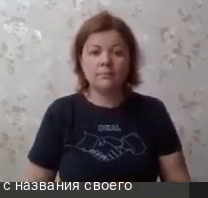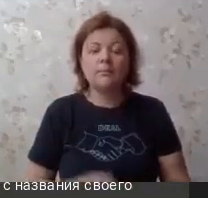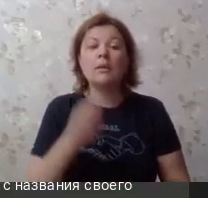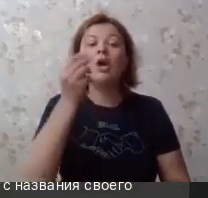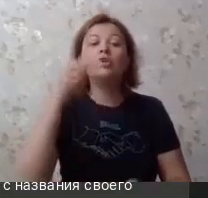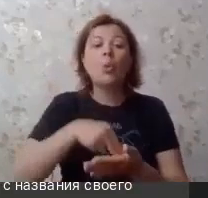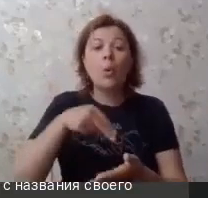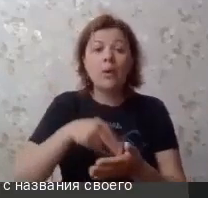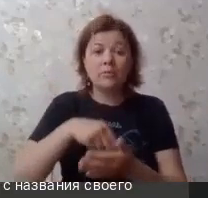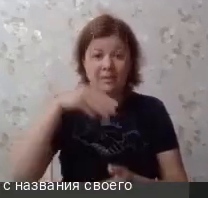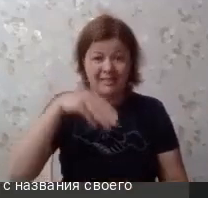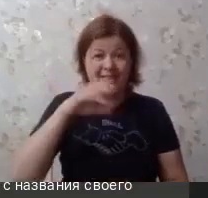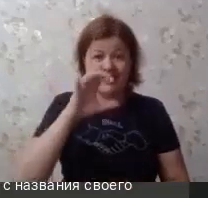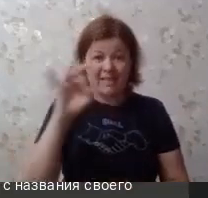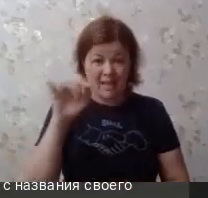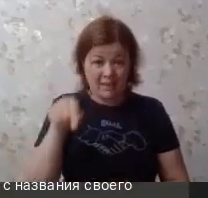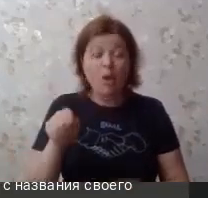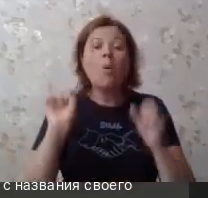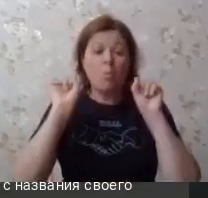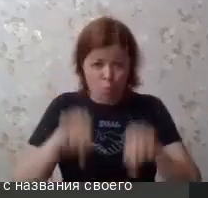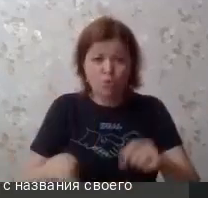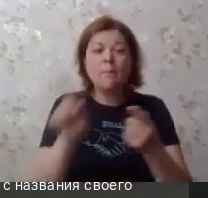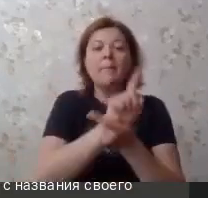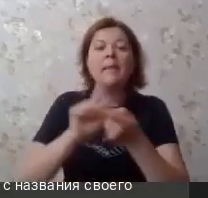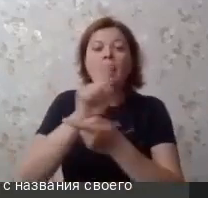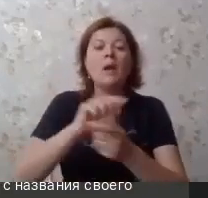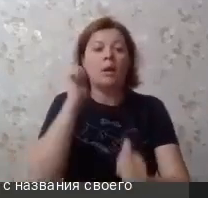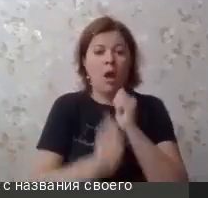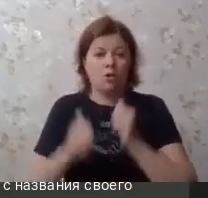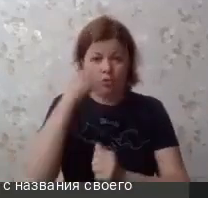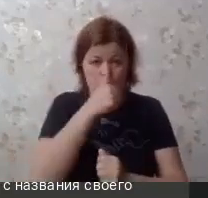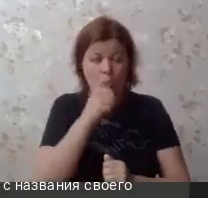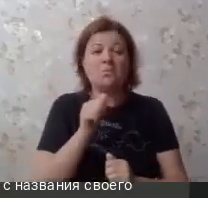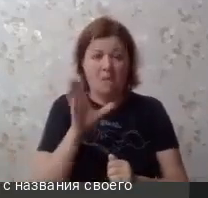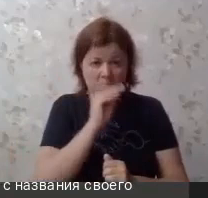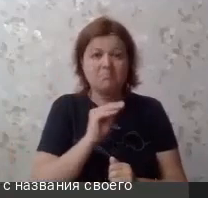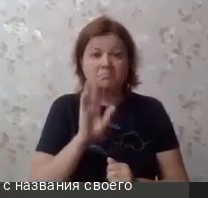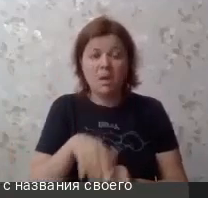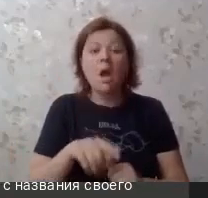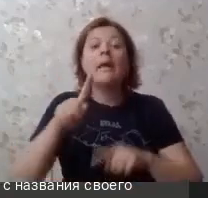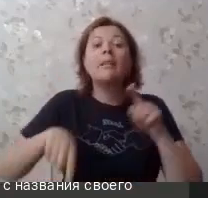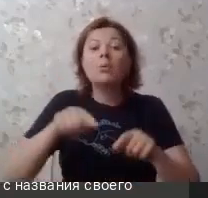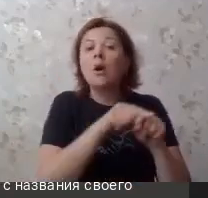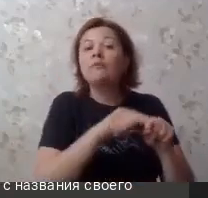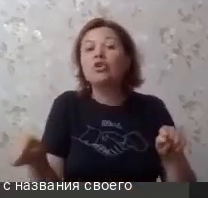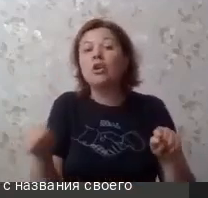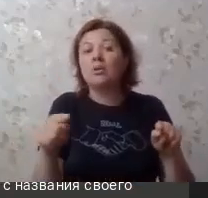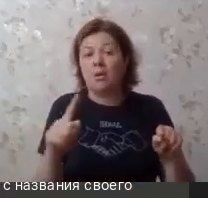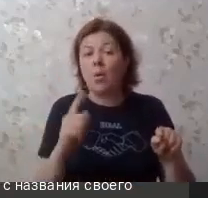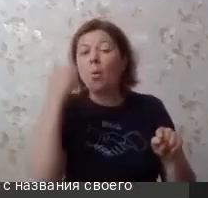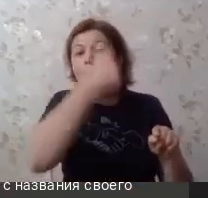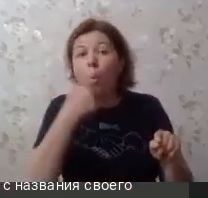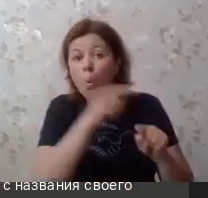цена на ТСР может меняться каждый год. Иногда бывает, что даже в течение года может измениться. Такое